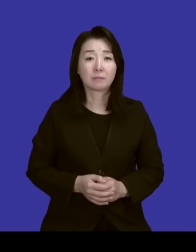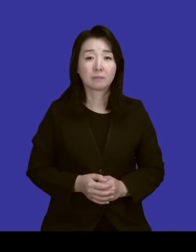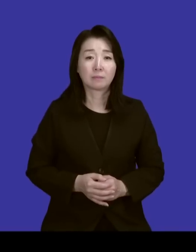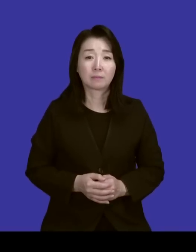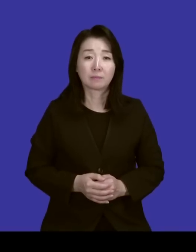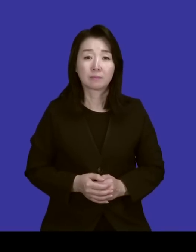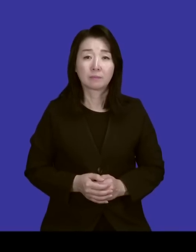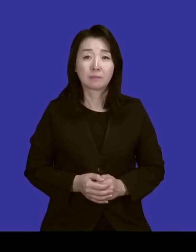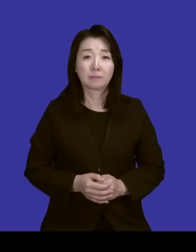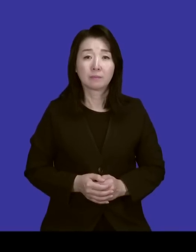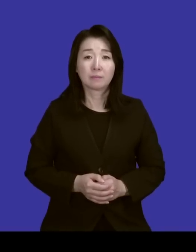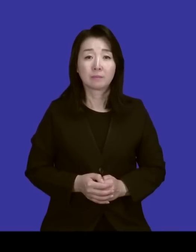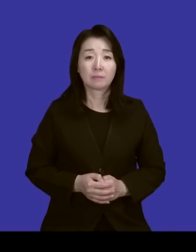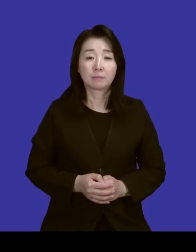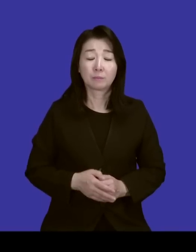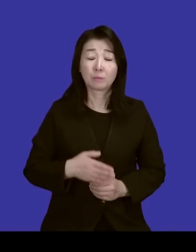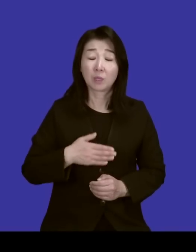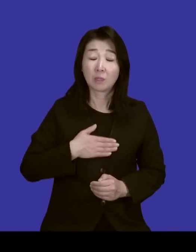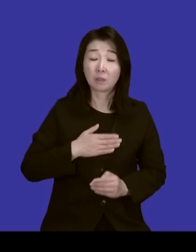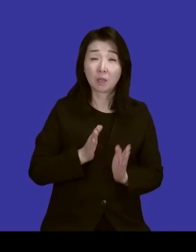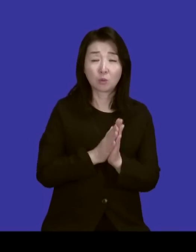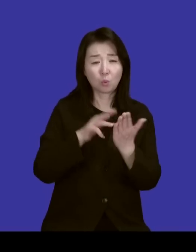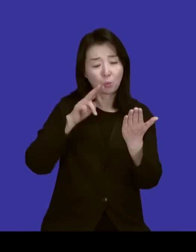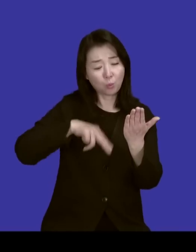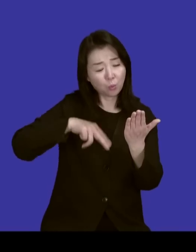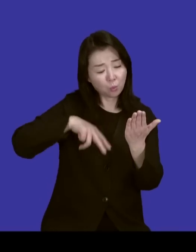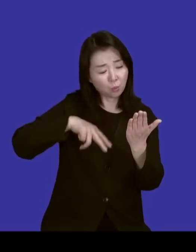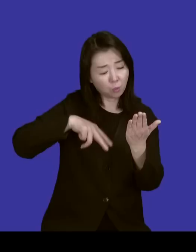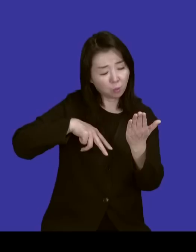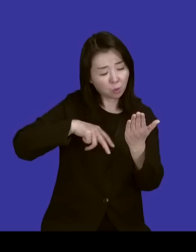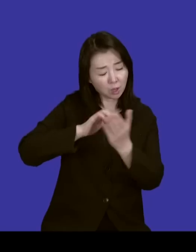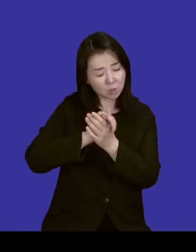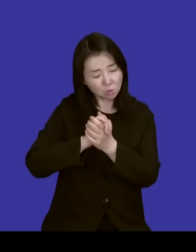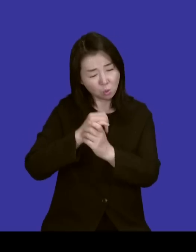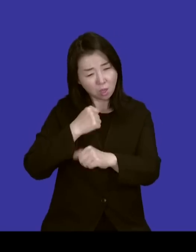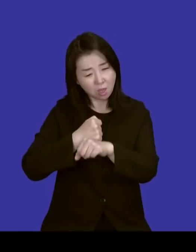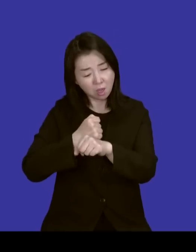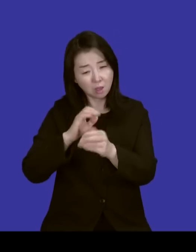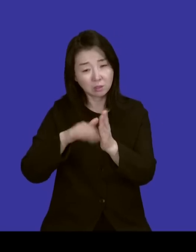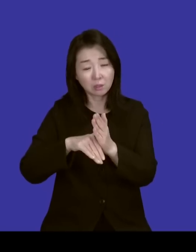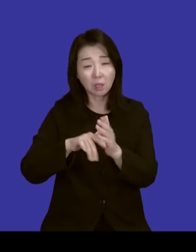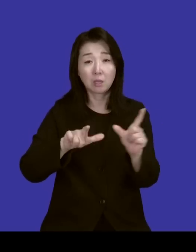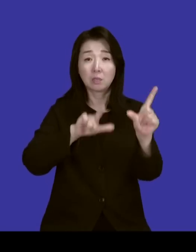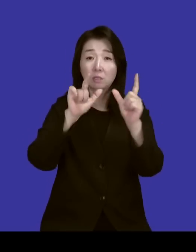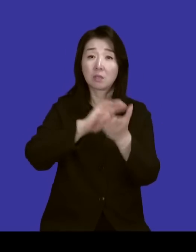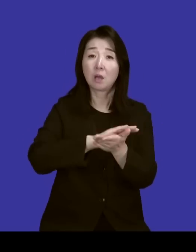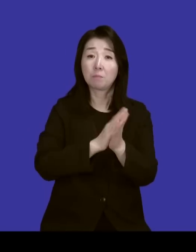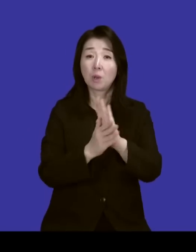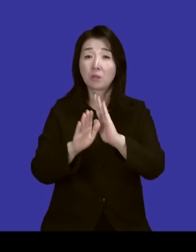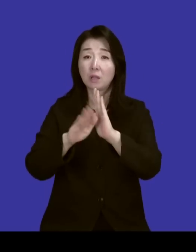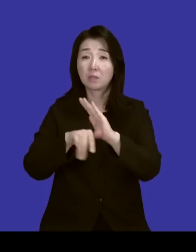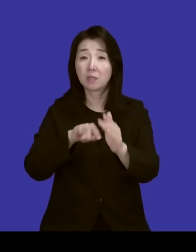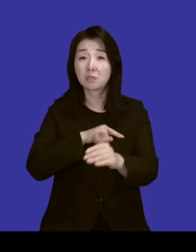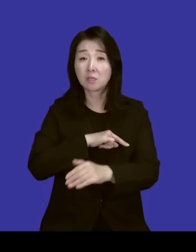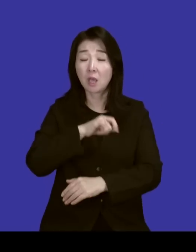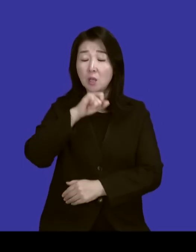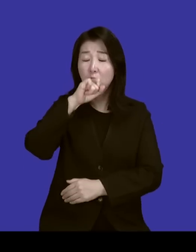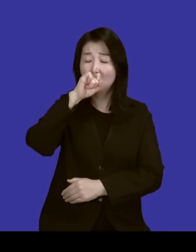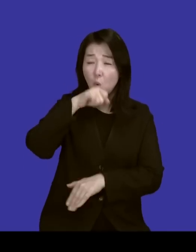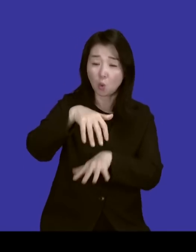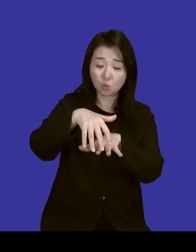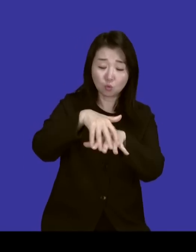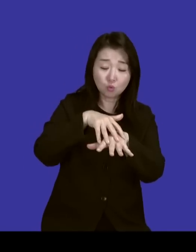제가 계속 독서를 하고 기도를 하면 할수록 삶을 변화시키는데 가장 효율적인 구조가